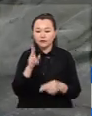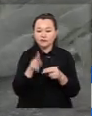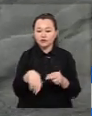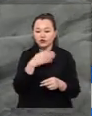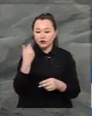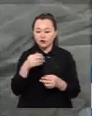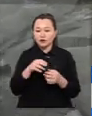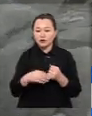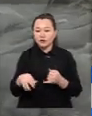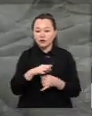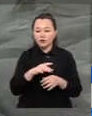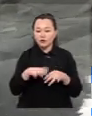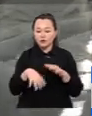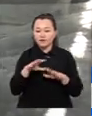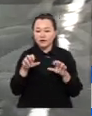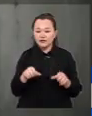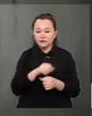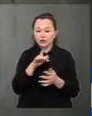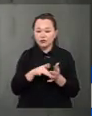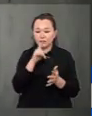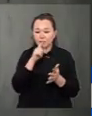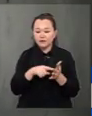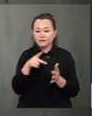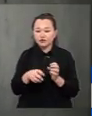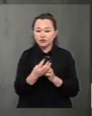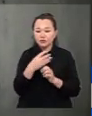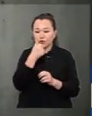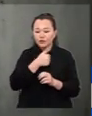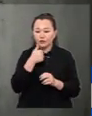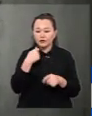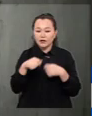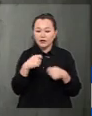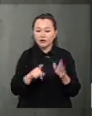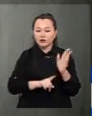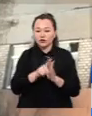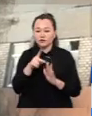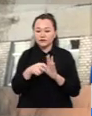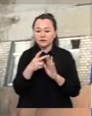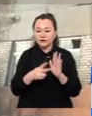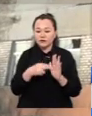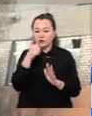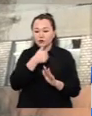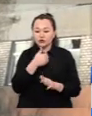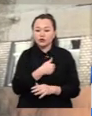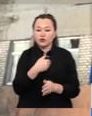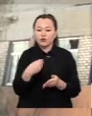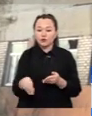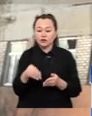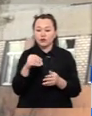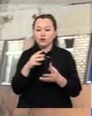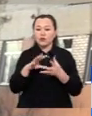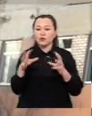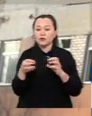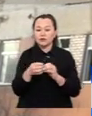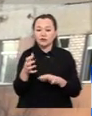Незавершенный объект в руки властям города попал в 2014 году. Торги начали проводить в 2017, но желающих купить комплекс